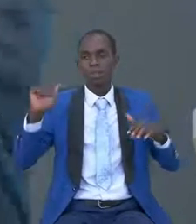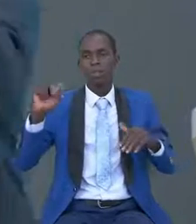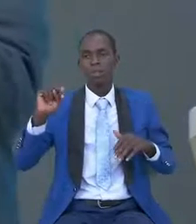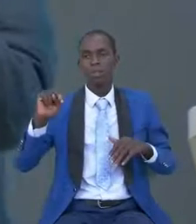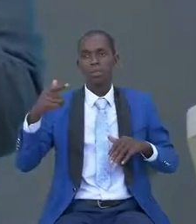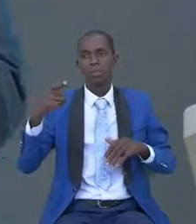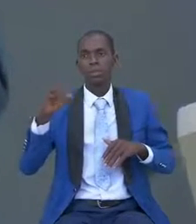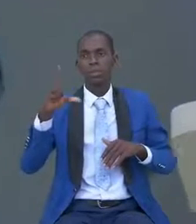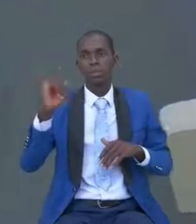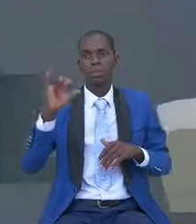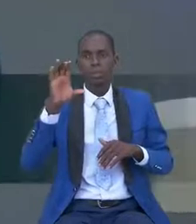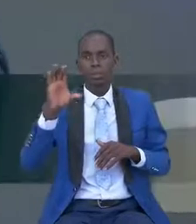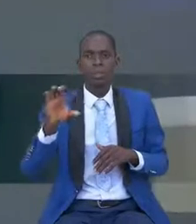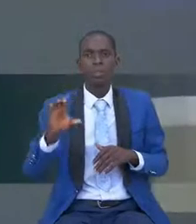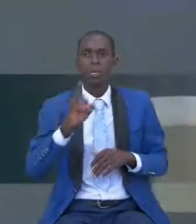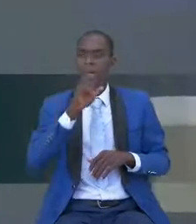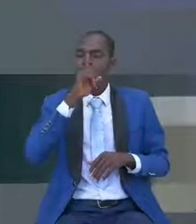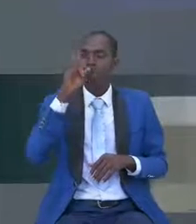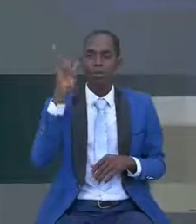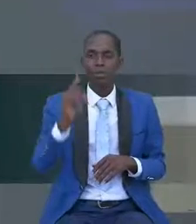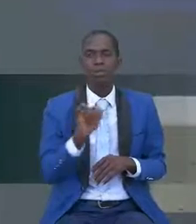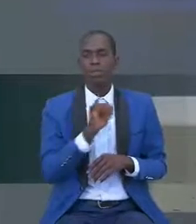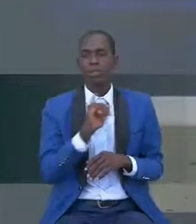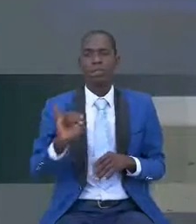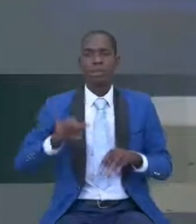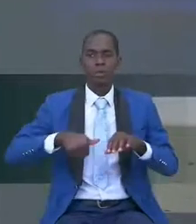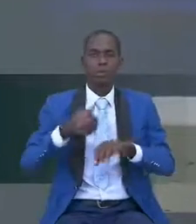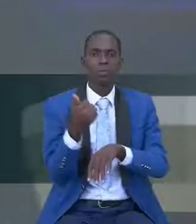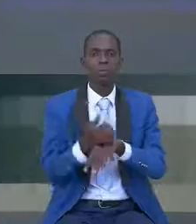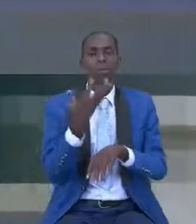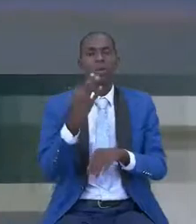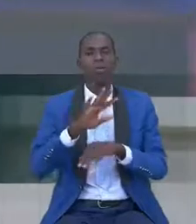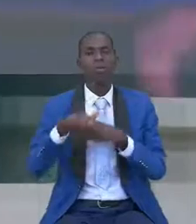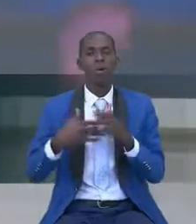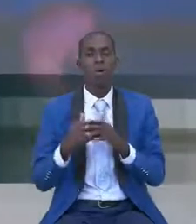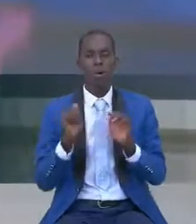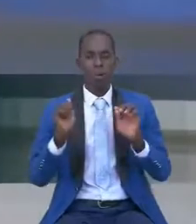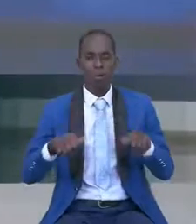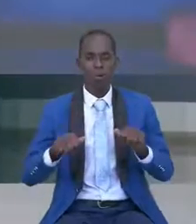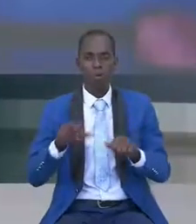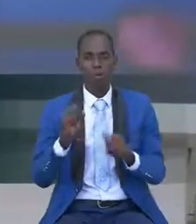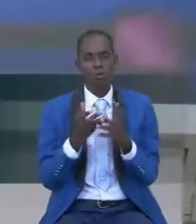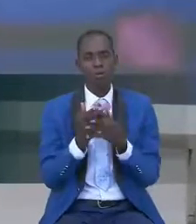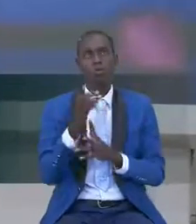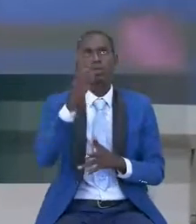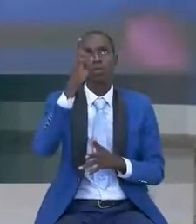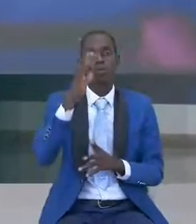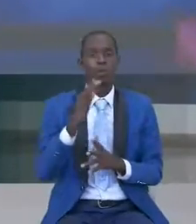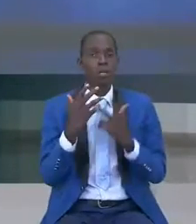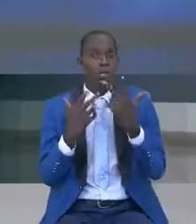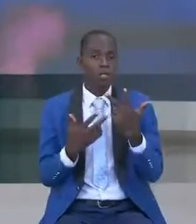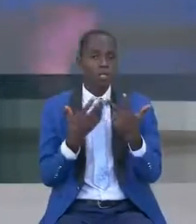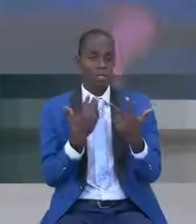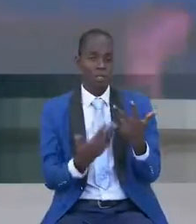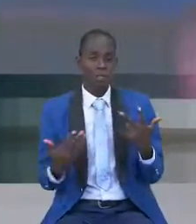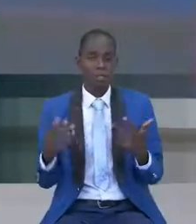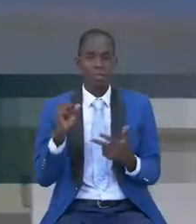rassurante de toutes les possibilités par Dieu. Il y a trois choses à considérer. Premièrement,